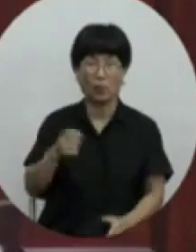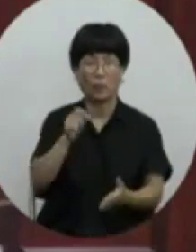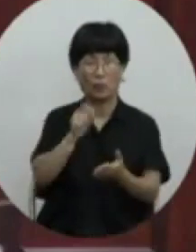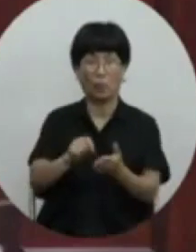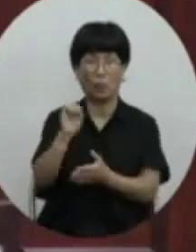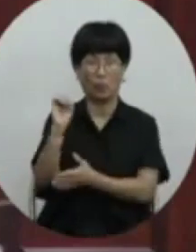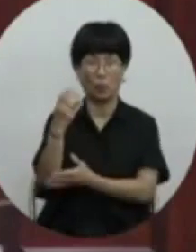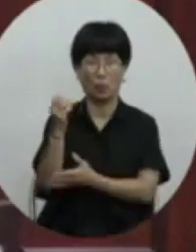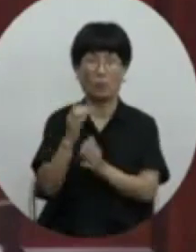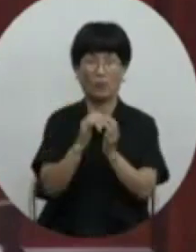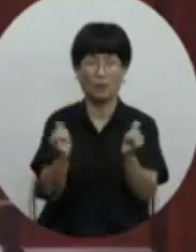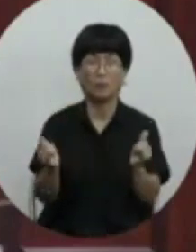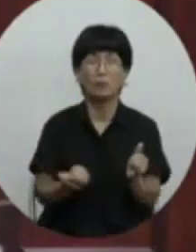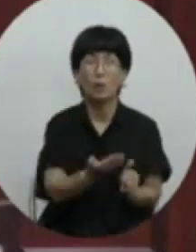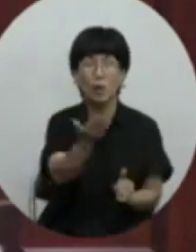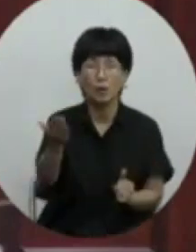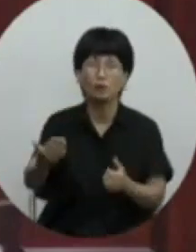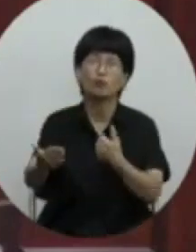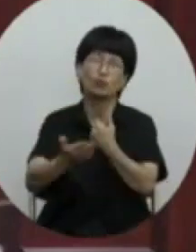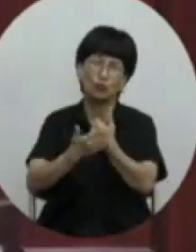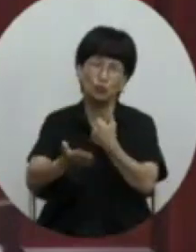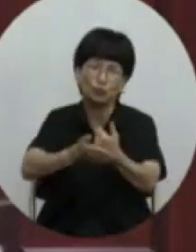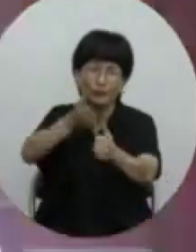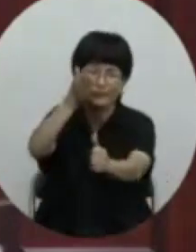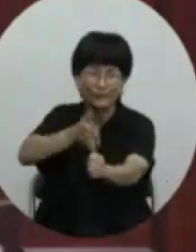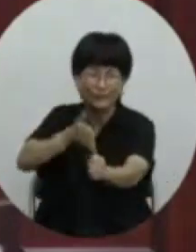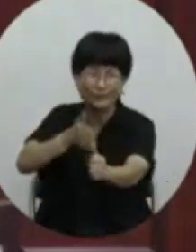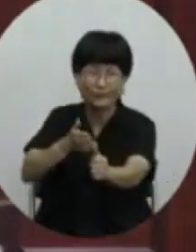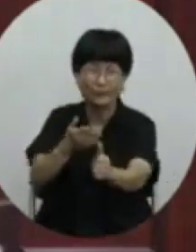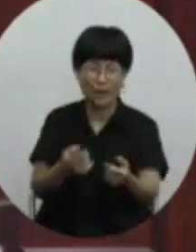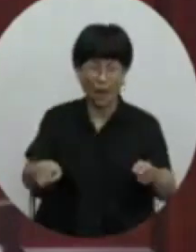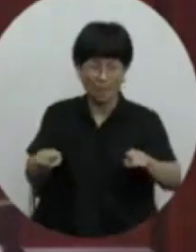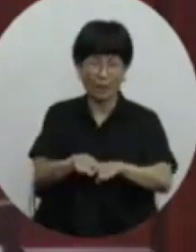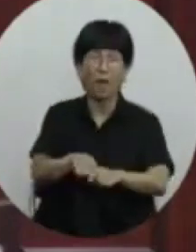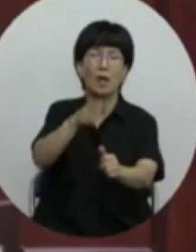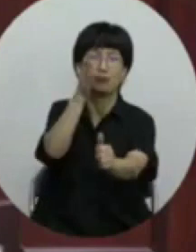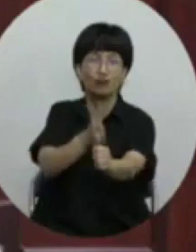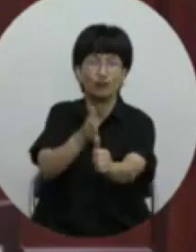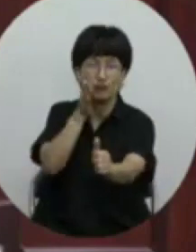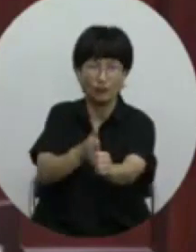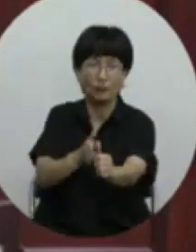여러분, 도와주십시오. 함께 해주십시오.